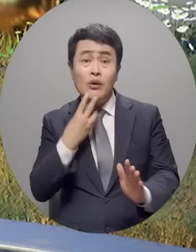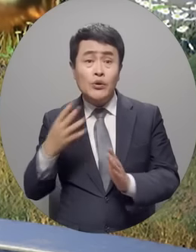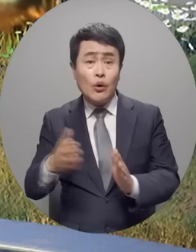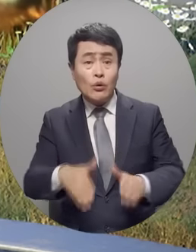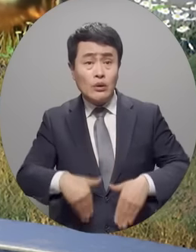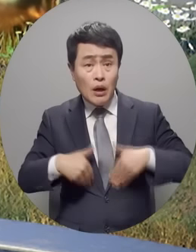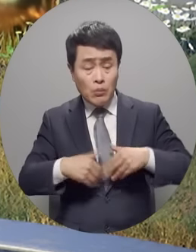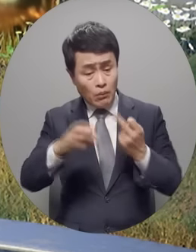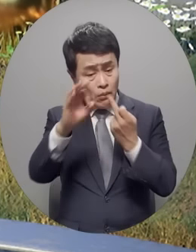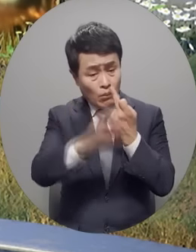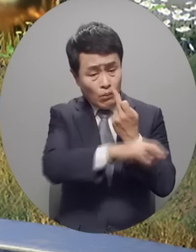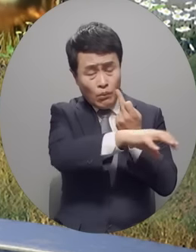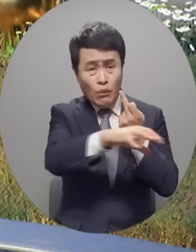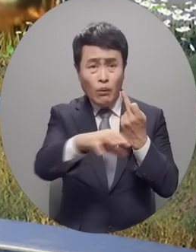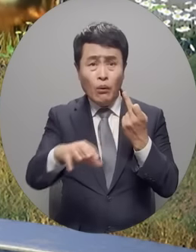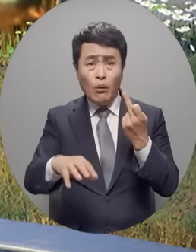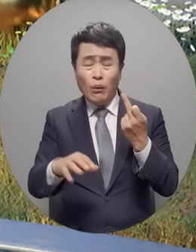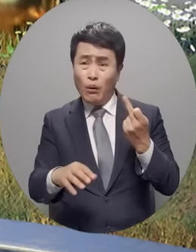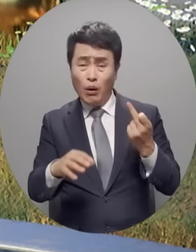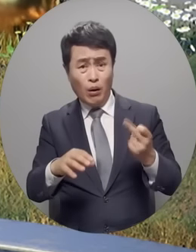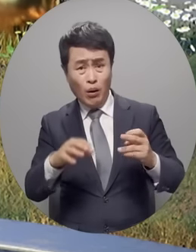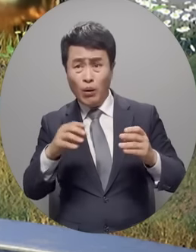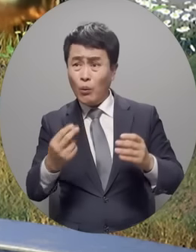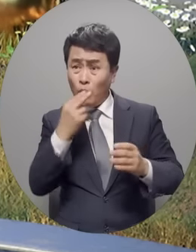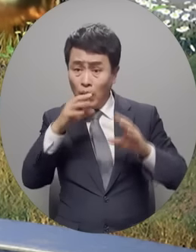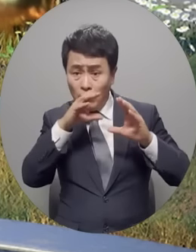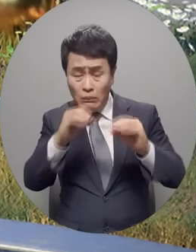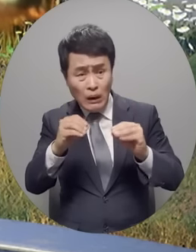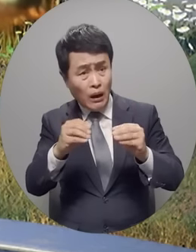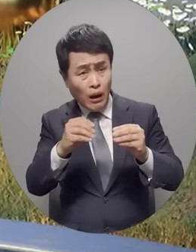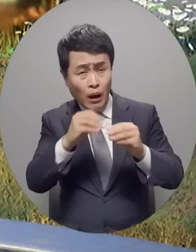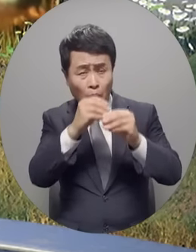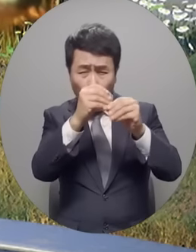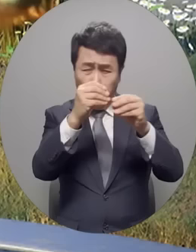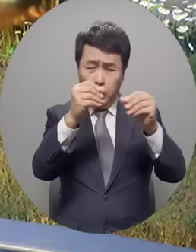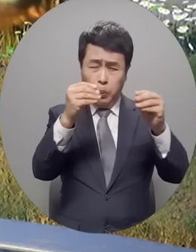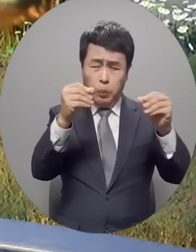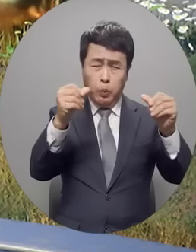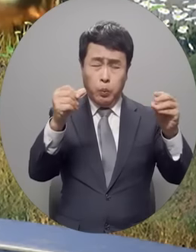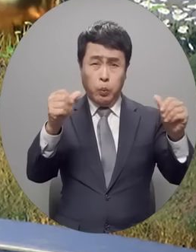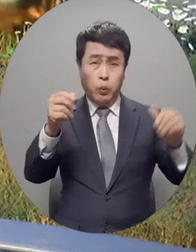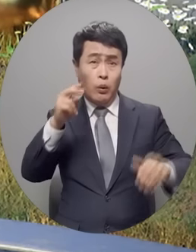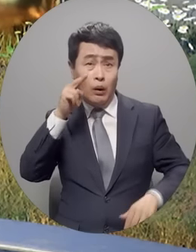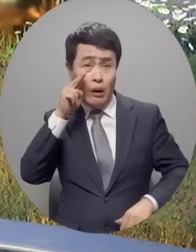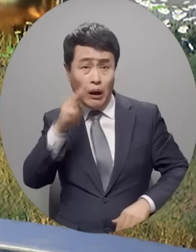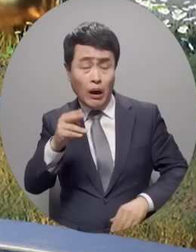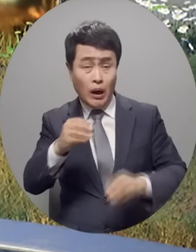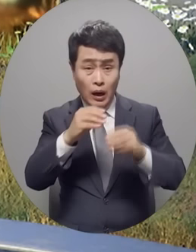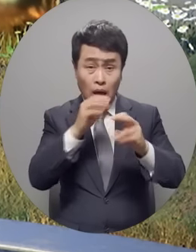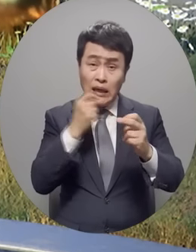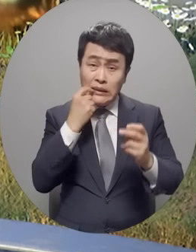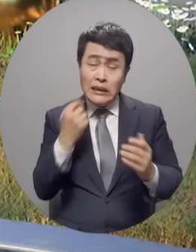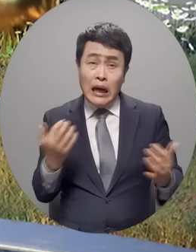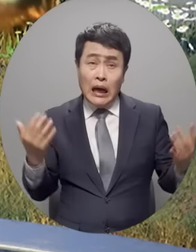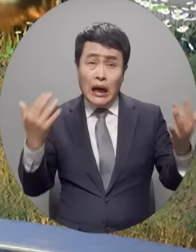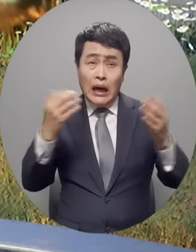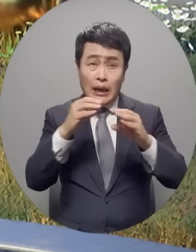지역 곳곳으로는 대기가 정체하면서 먼지도 일시 짙어지겠습니다. 안개와 먼지는 내일 오후부터